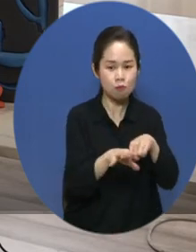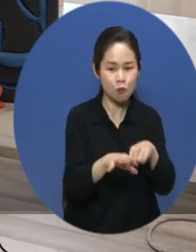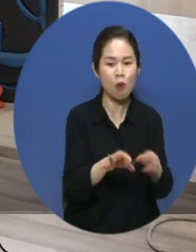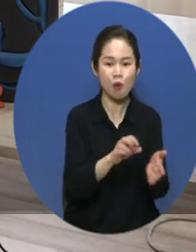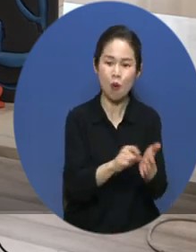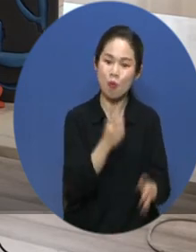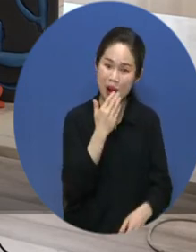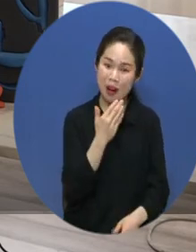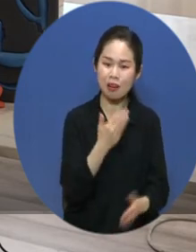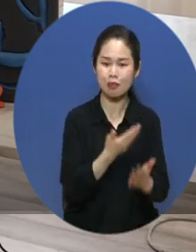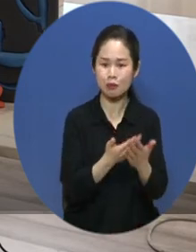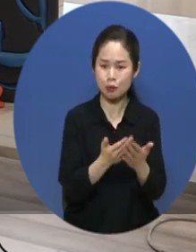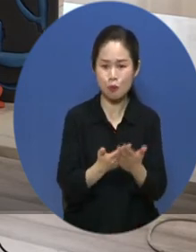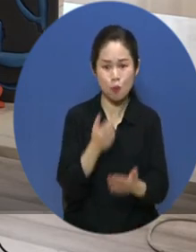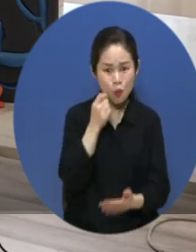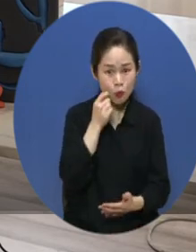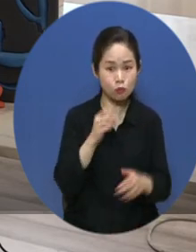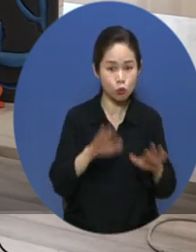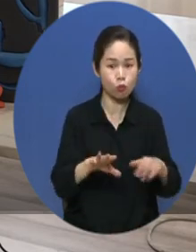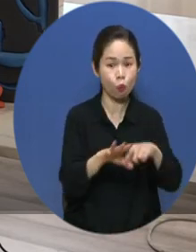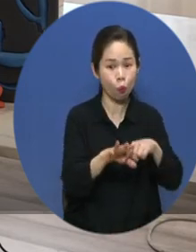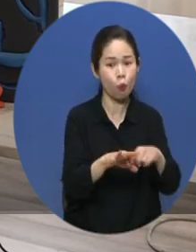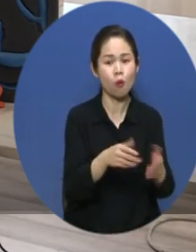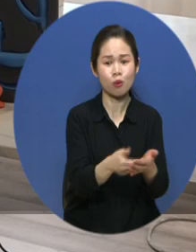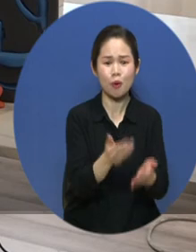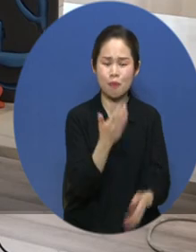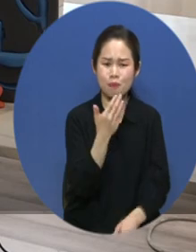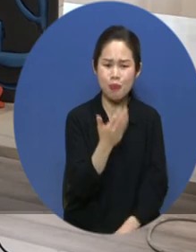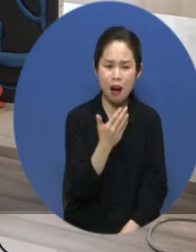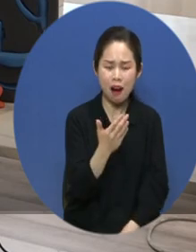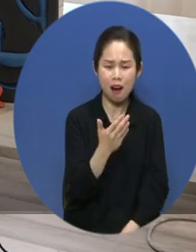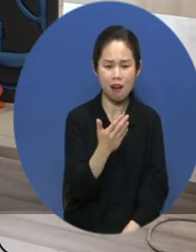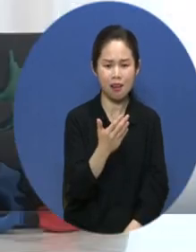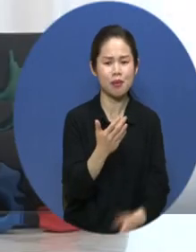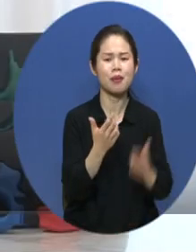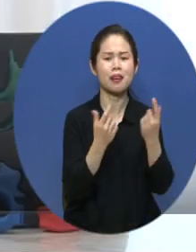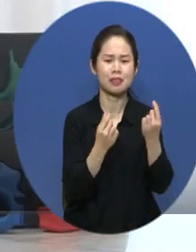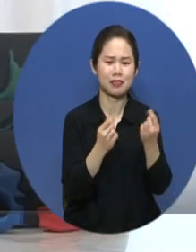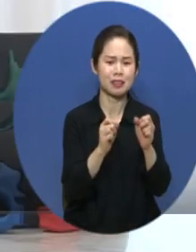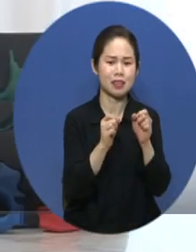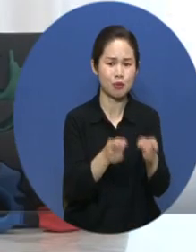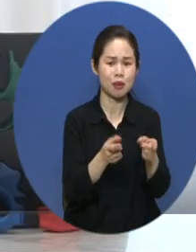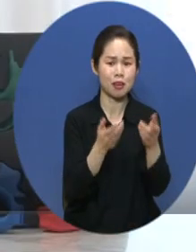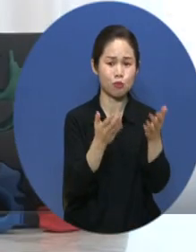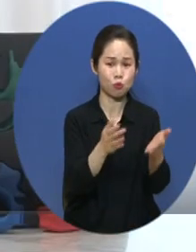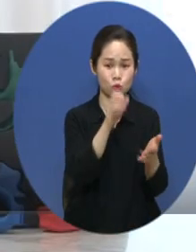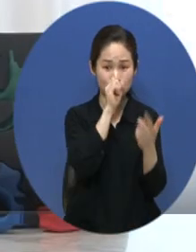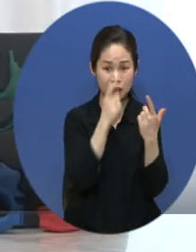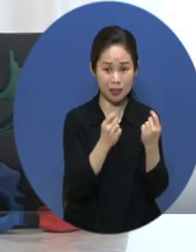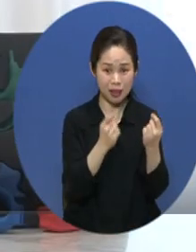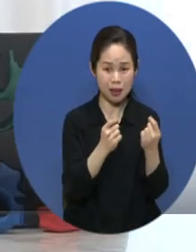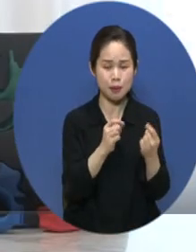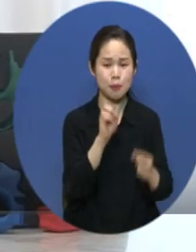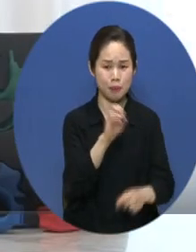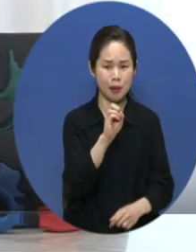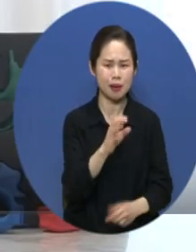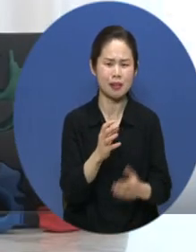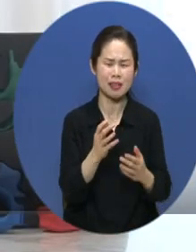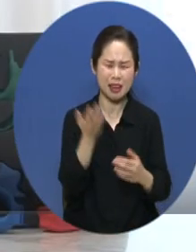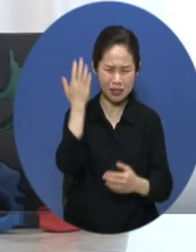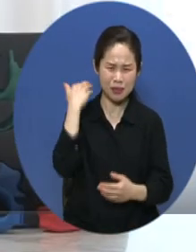자신들한테 기회를 좀 더 주는 어떤 도구였으면 좋겠다. 근데 아까 전에 이제 좀 말씀드린